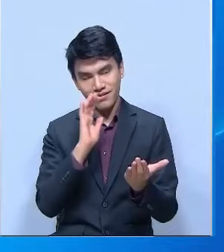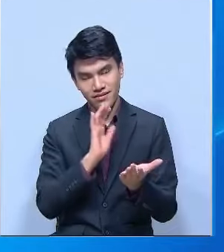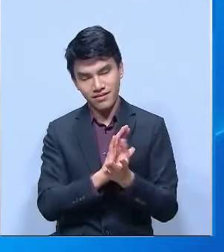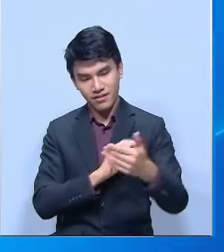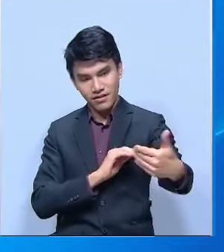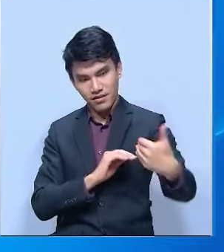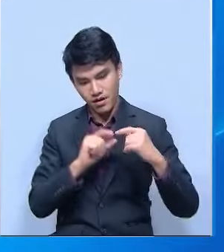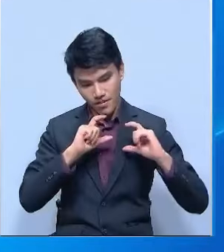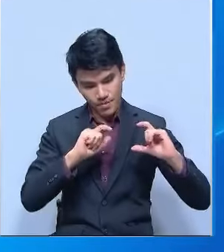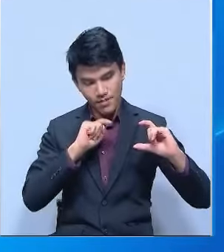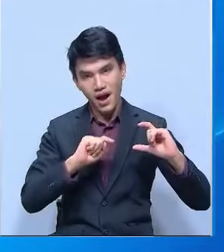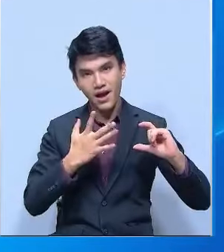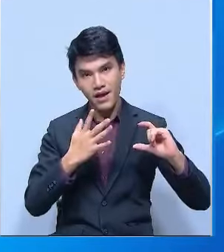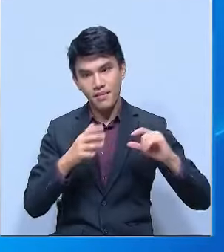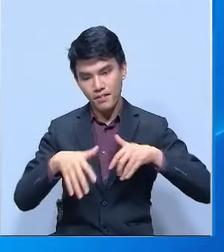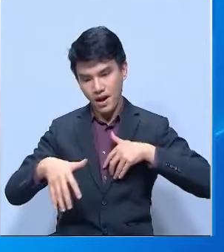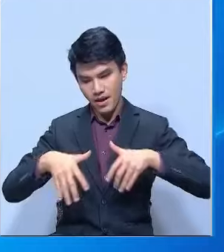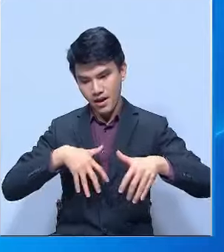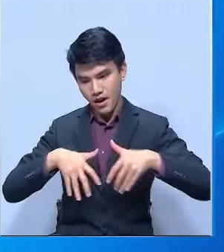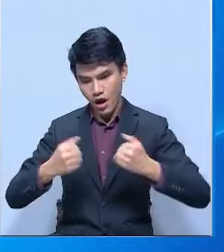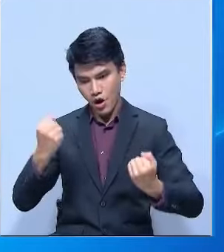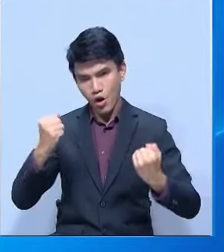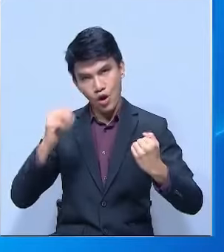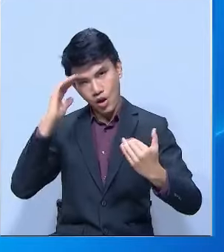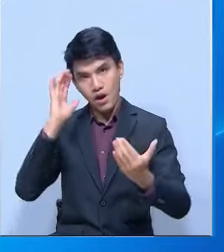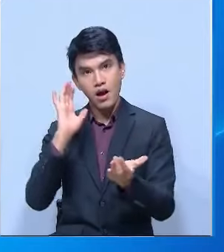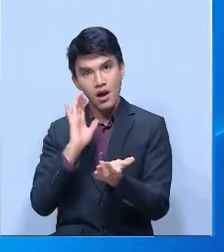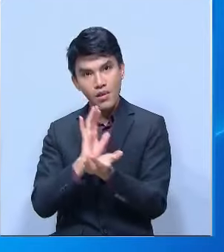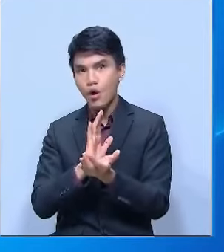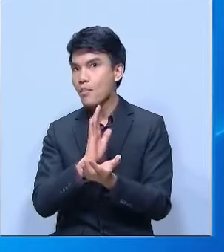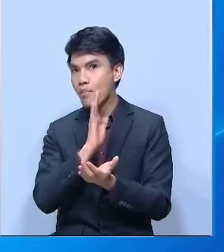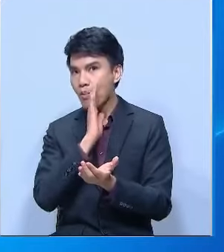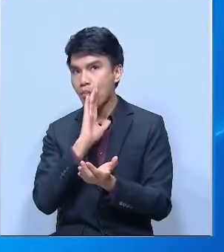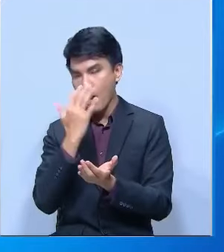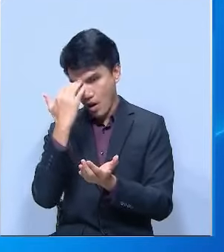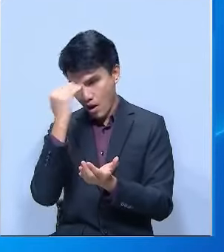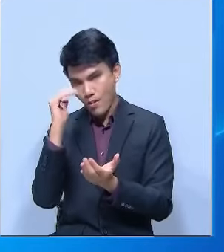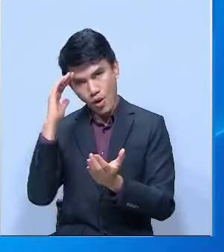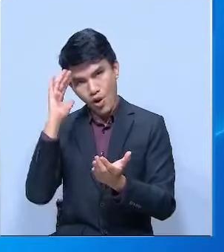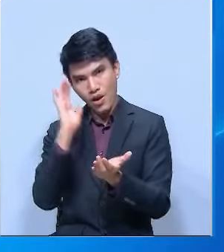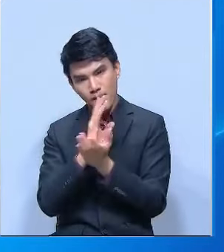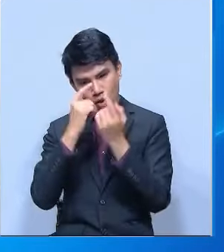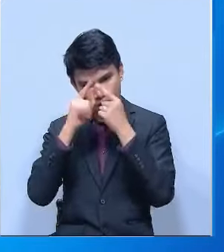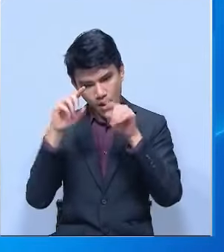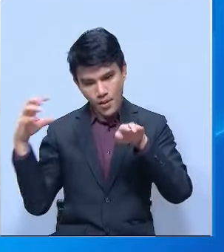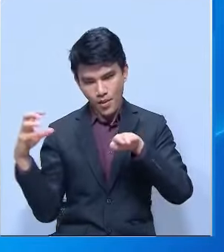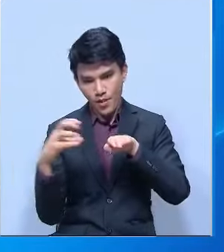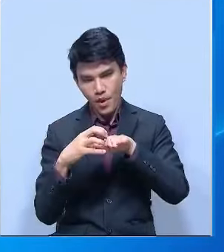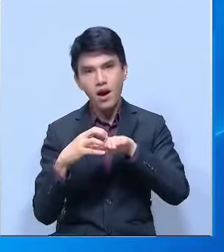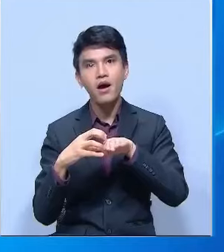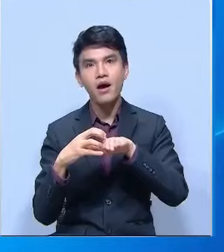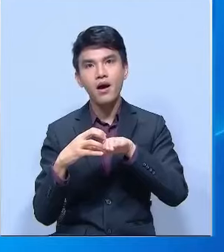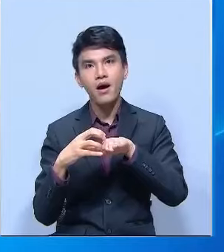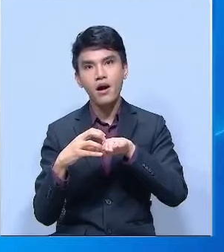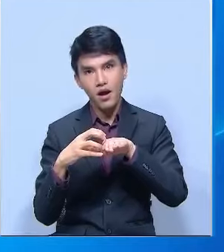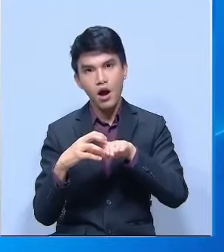ติดแผ่นป้ายอีฝั่งชาวบ้านบอกนี่มันรถตำรวจเหรอตำรวจปลอมหรือเปล่าทำไมรถมันเป็นรถแปลกๆมันไม่ใช่รถตาโล่เหมือนที่เคยเห็นเอาพูดอย่างนี้